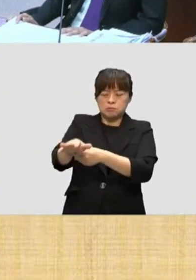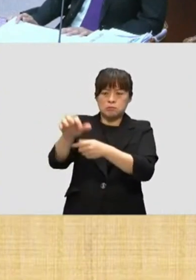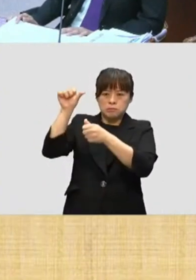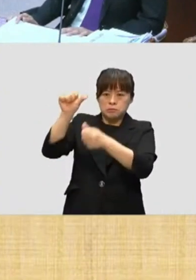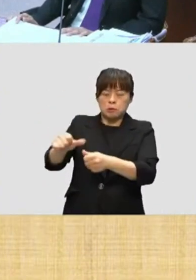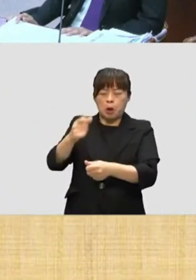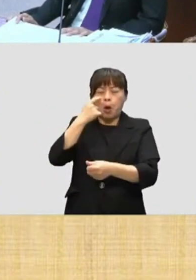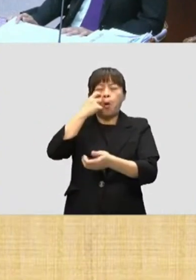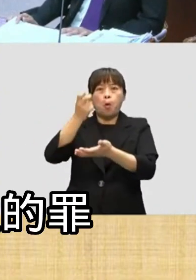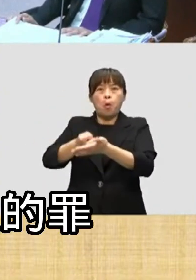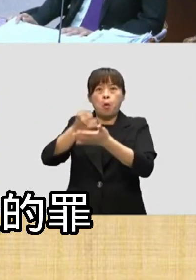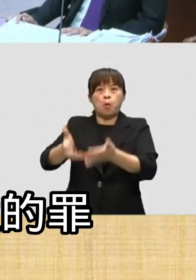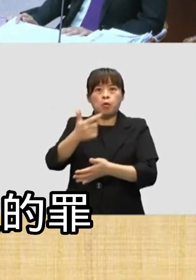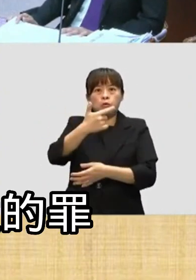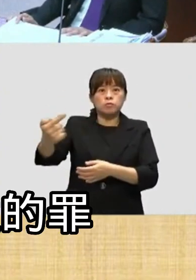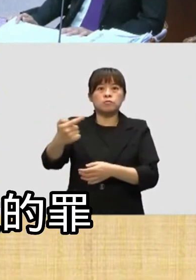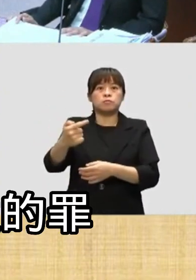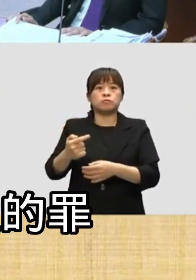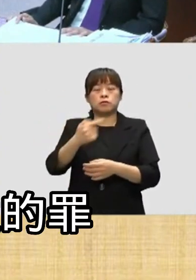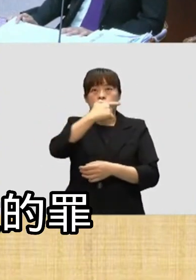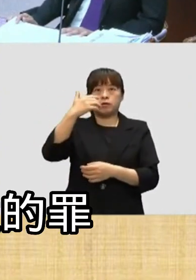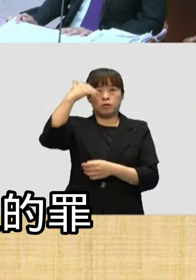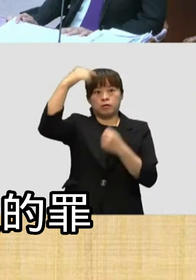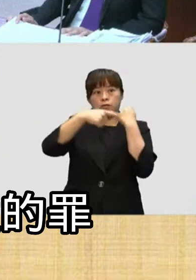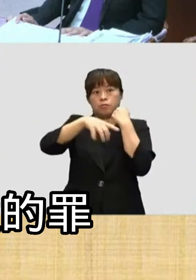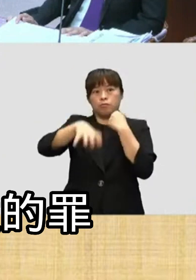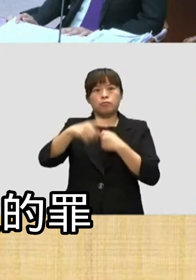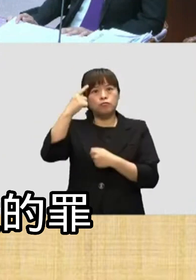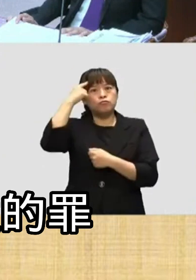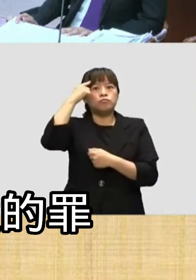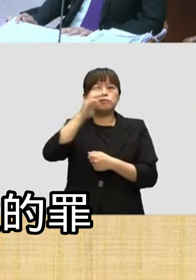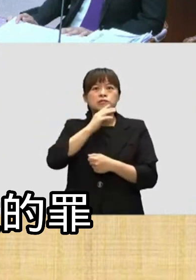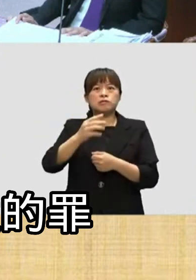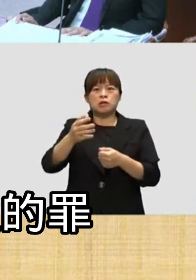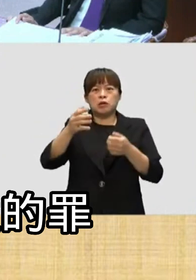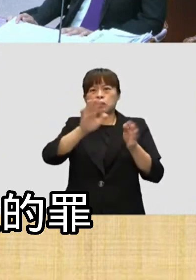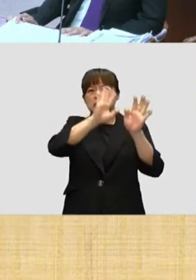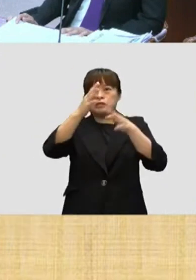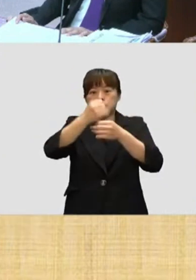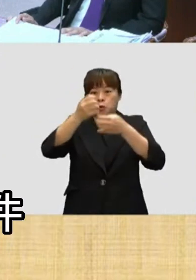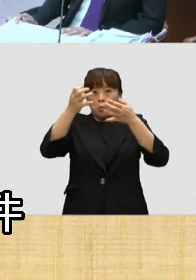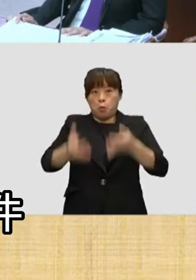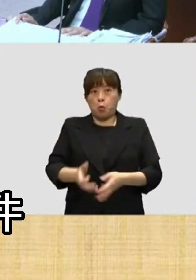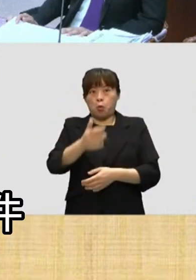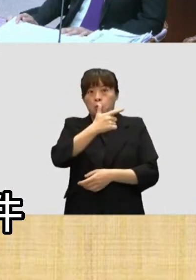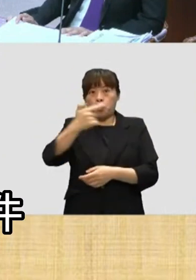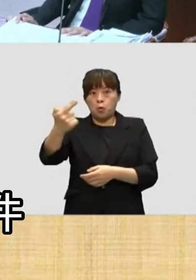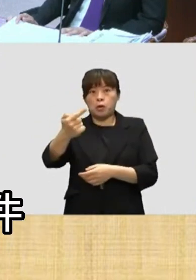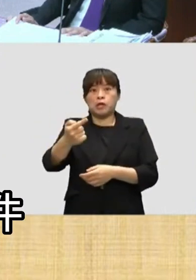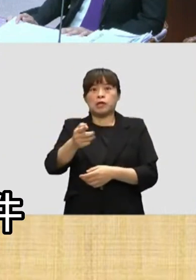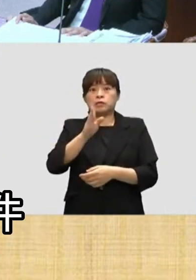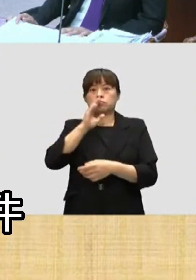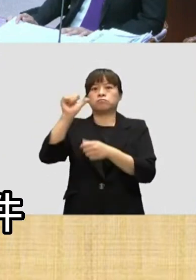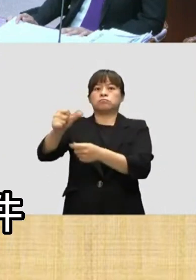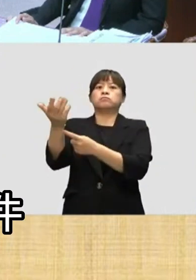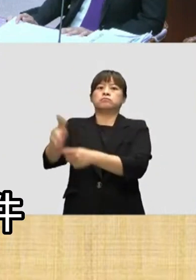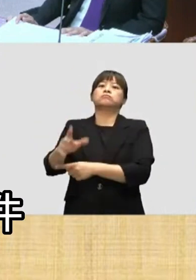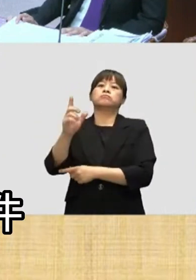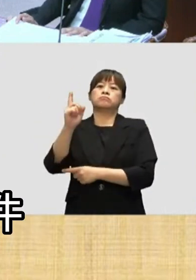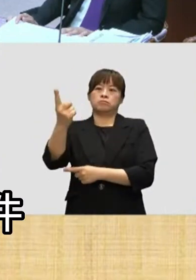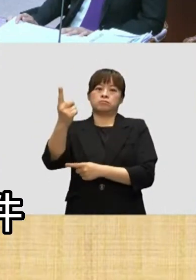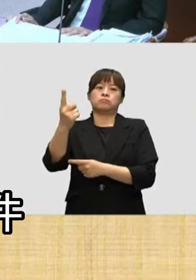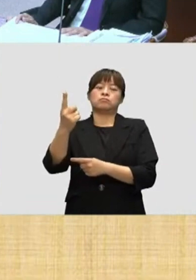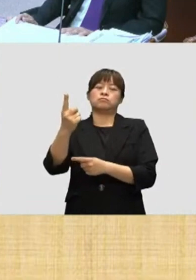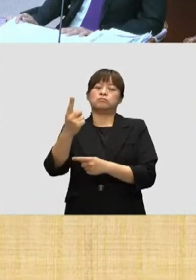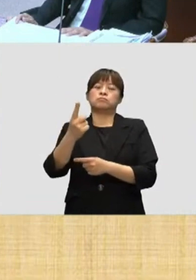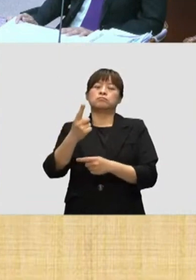节最严重犯罪，最高法院判决认为，情节最重大的罪，仅系得判处死刑的必